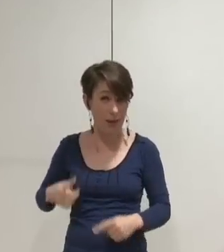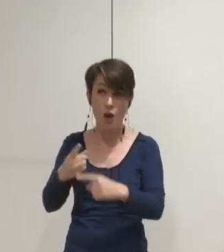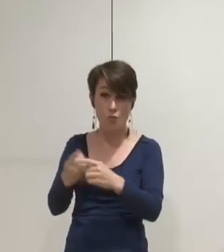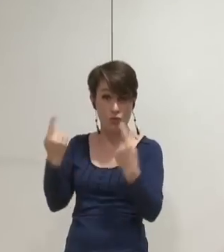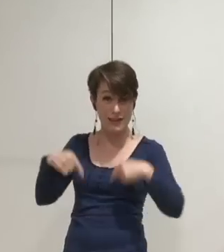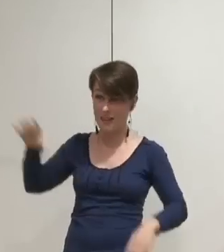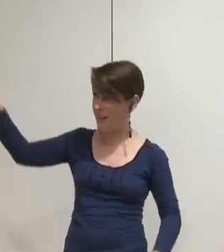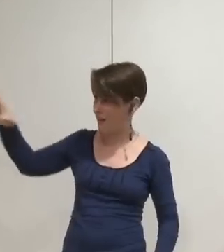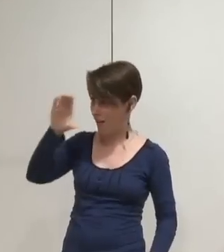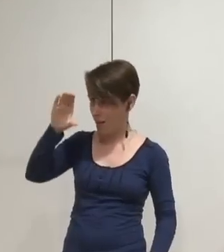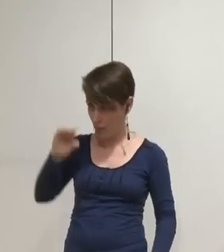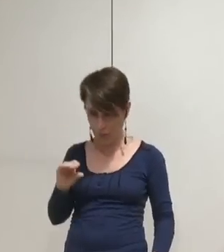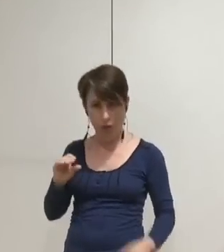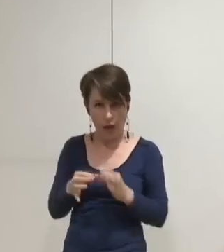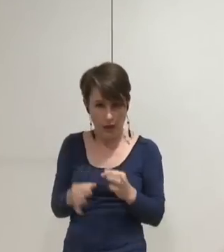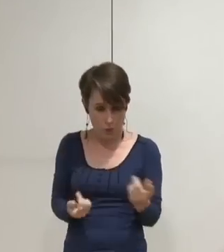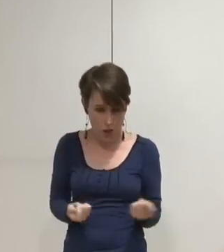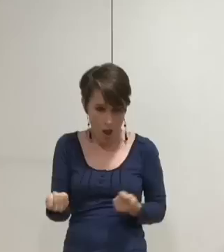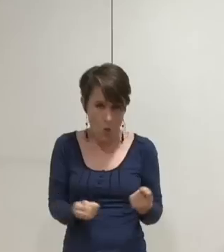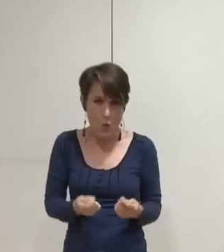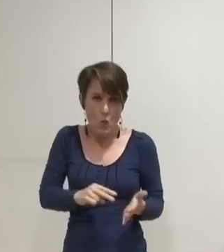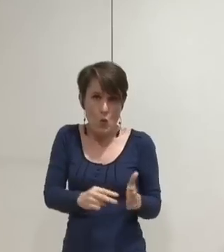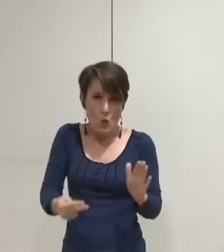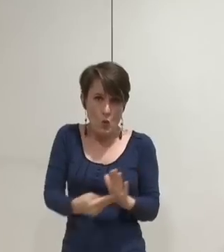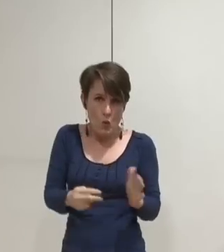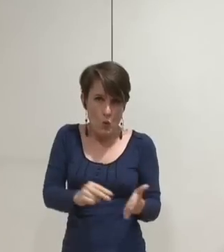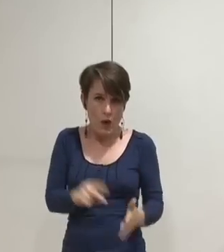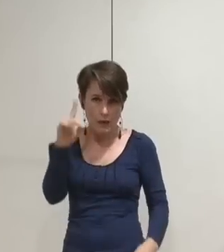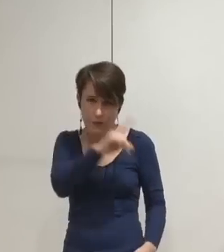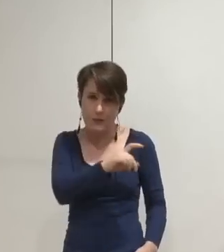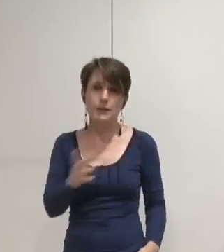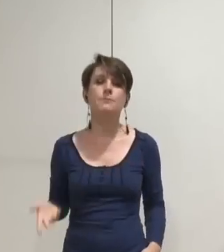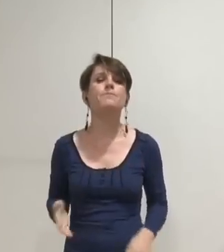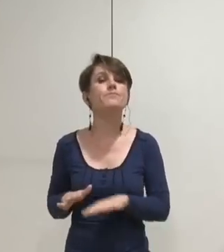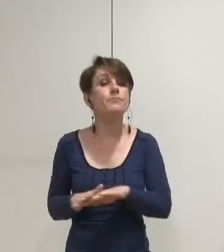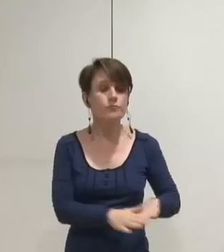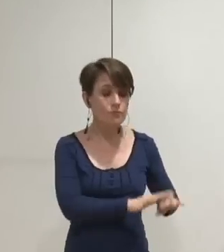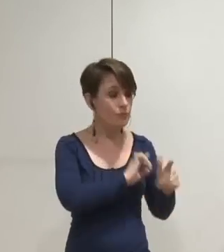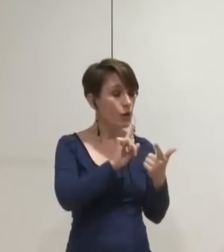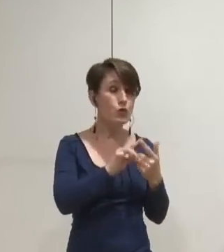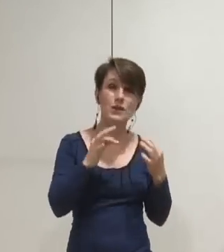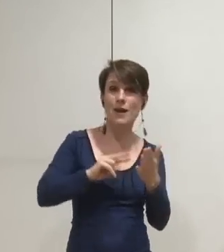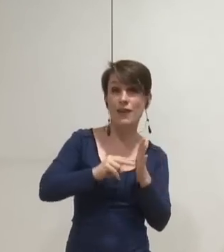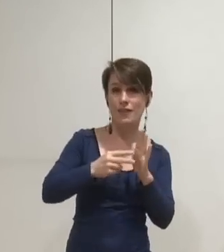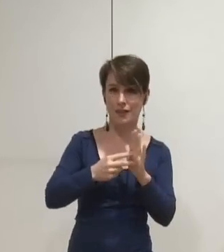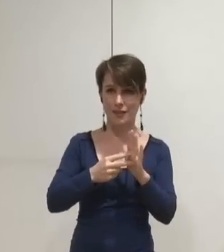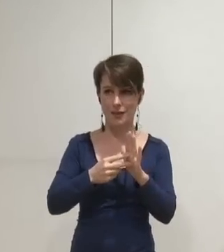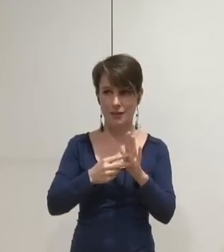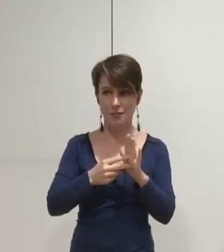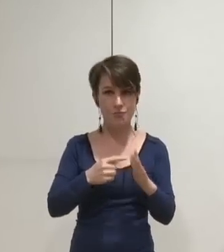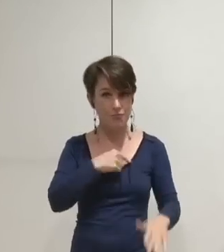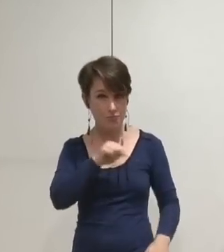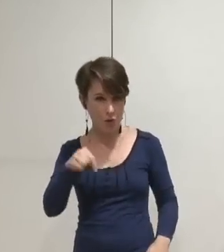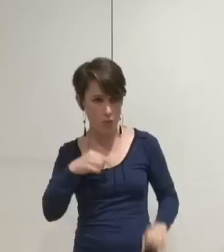tendu des questions que ensuite jusqu'à quel point la ville pourra-t-elle assurer réellement la maîtrise d'ouvrage de ce